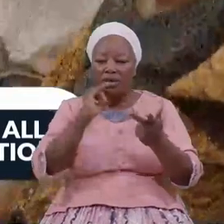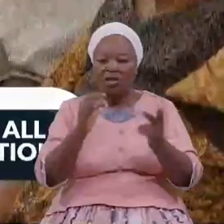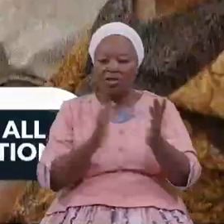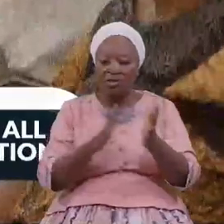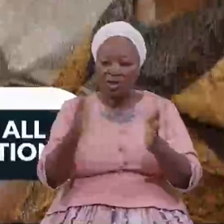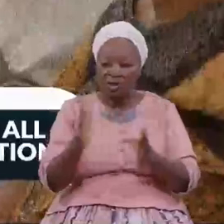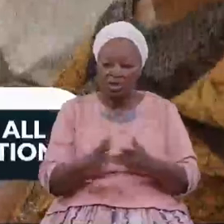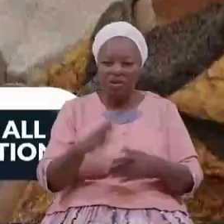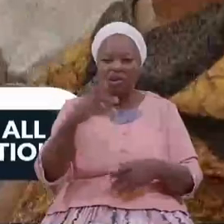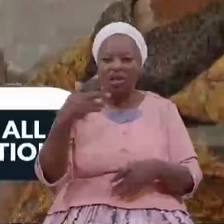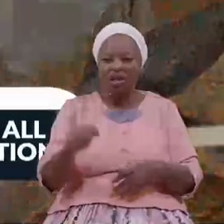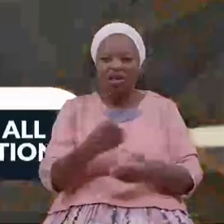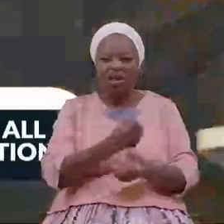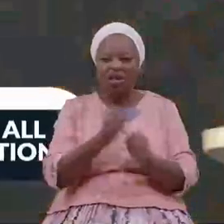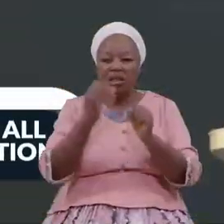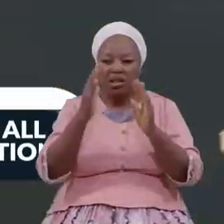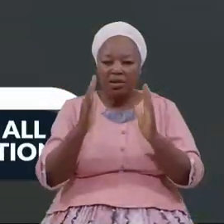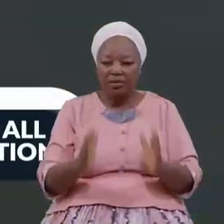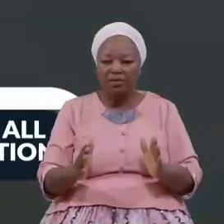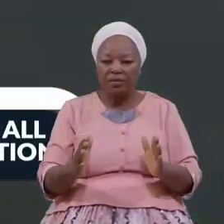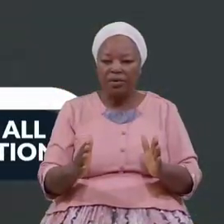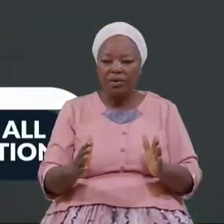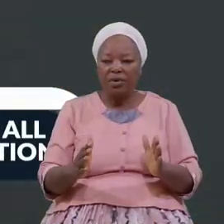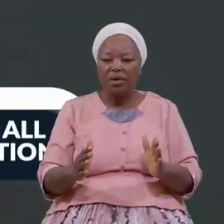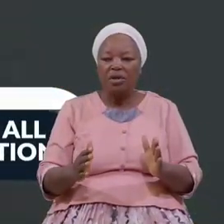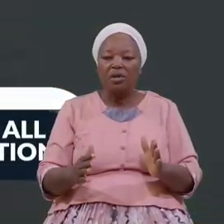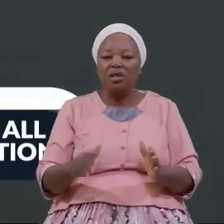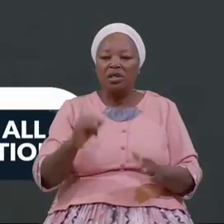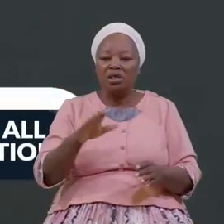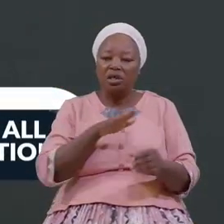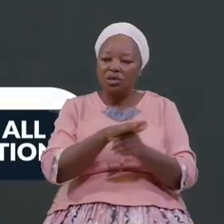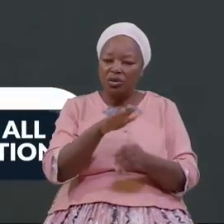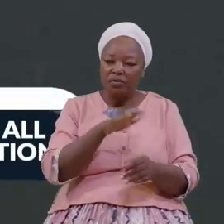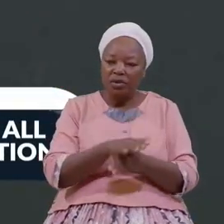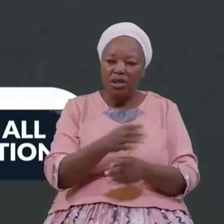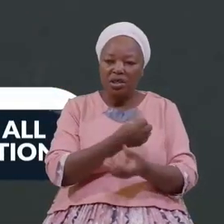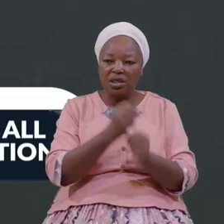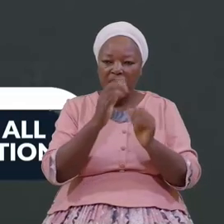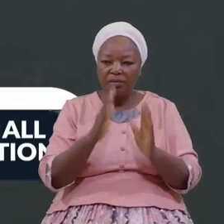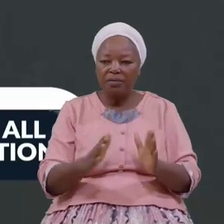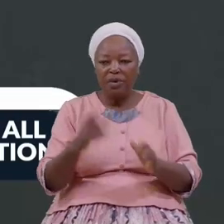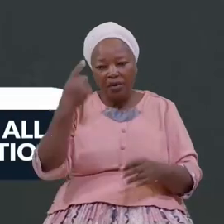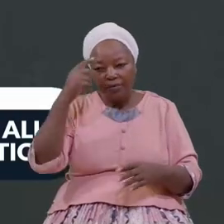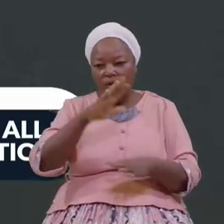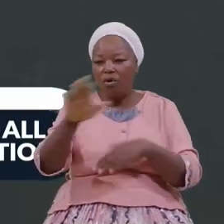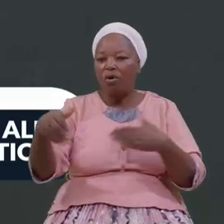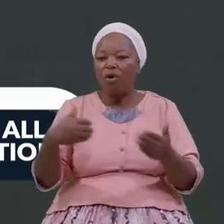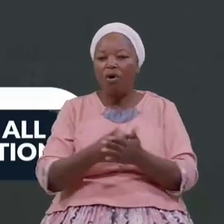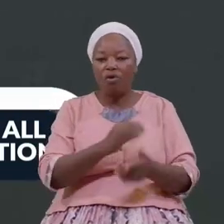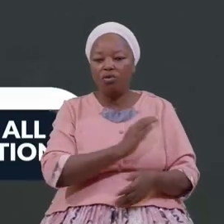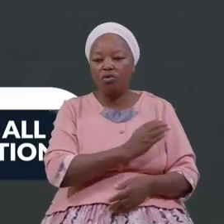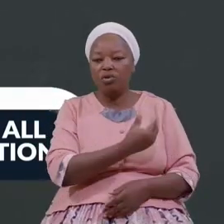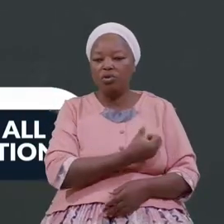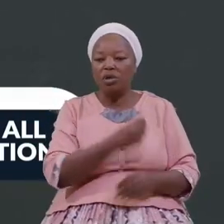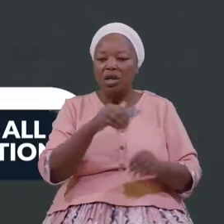allons voir Jésus, le Sauveur suffisant pour toutes les âmes